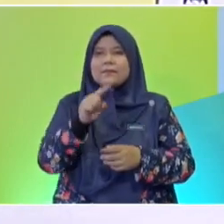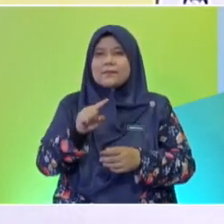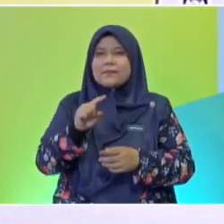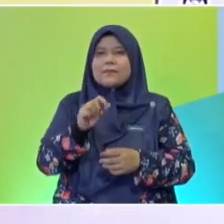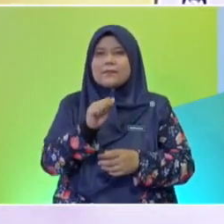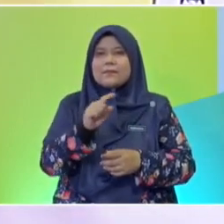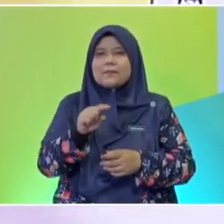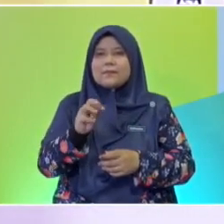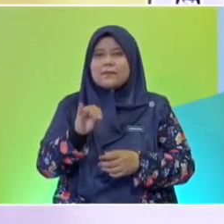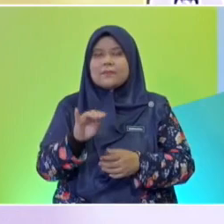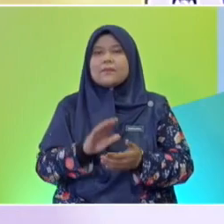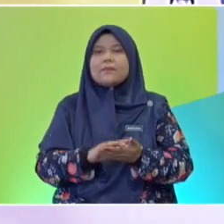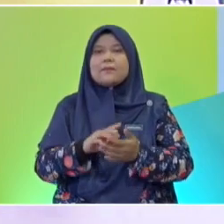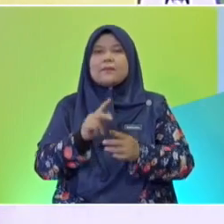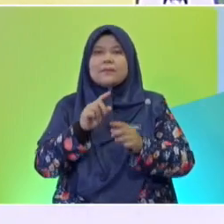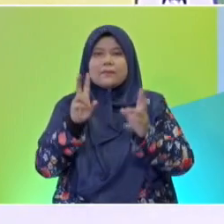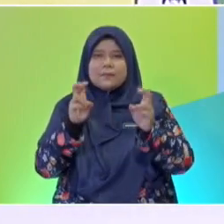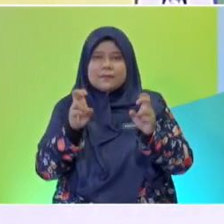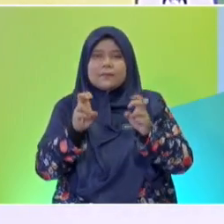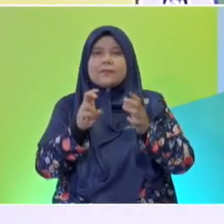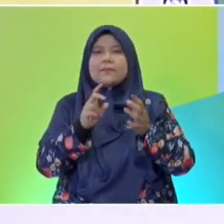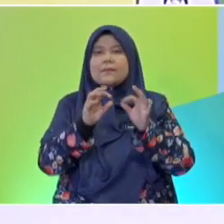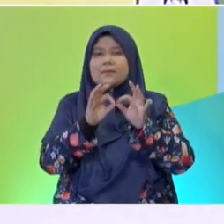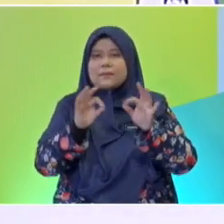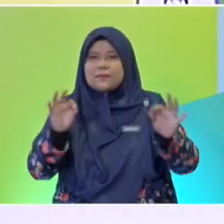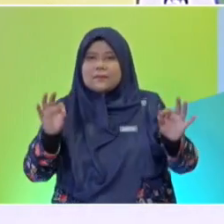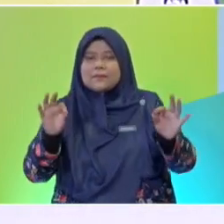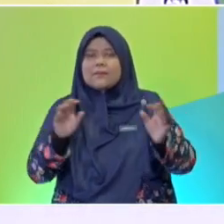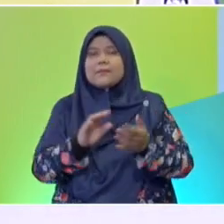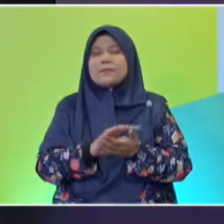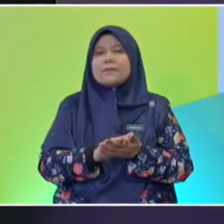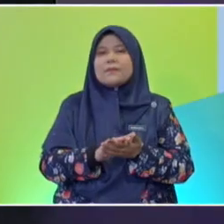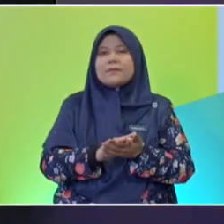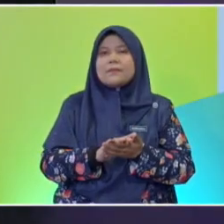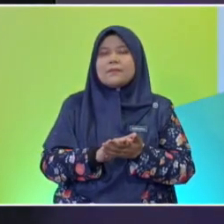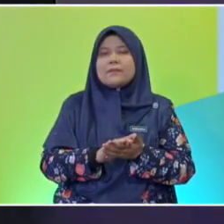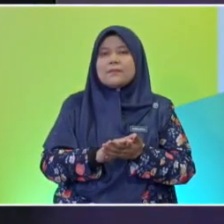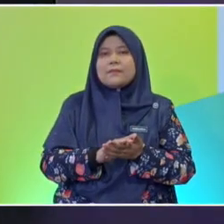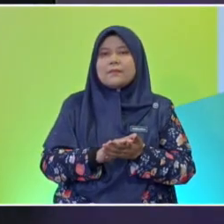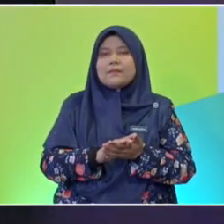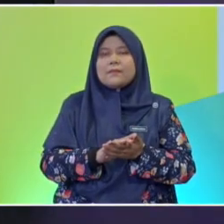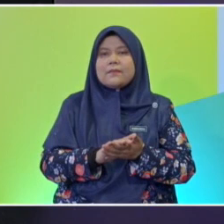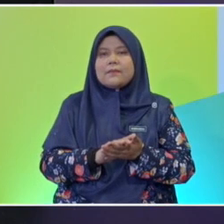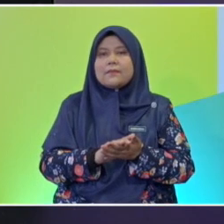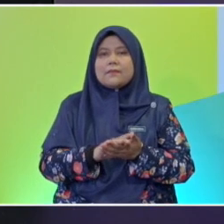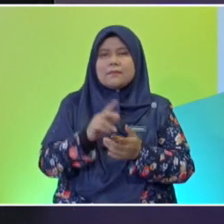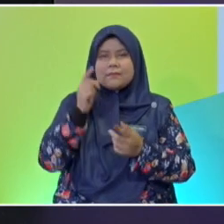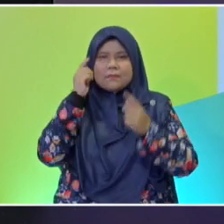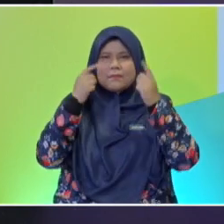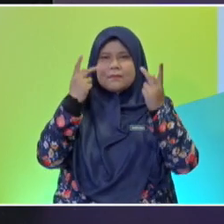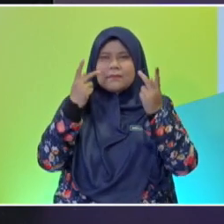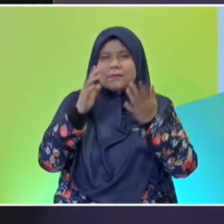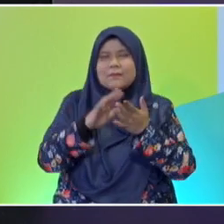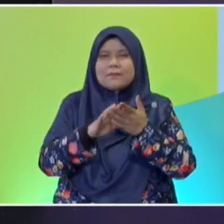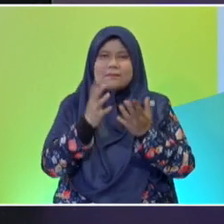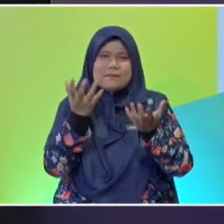kita hari ini yaitu Apa jiku kadaran kadaran itu matic Baiklah cekgu Kris pun datang sama ada keliru nih Nah Bayar